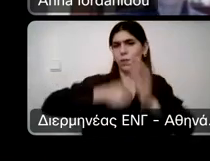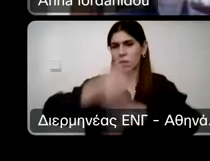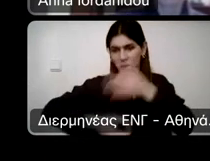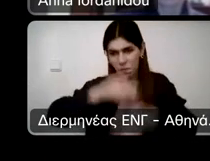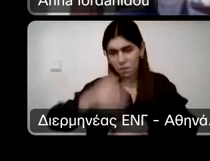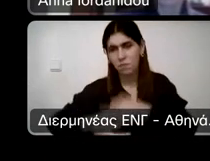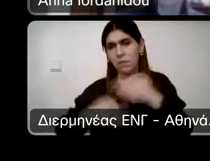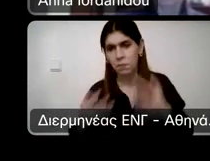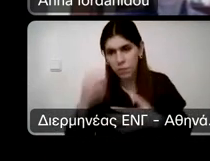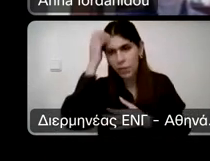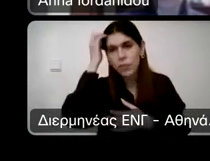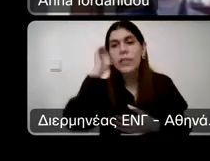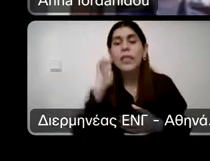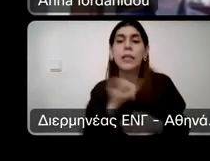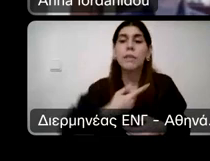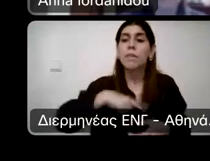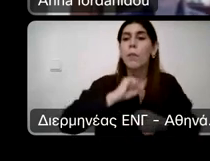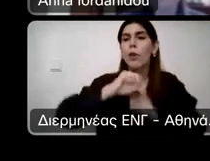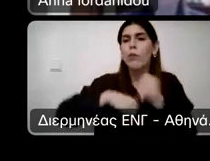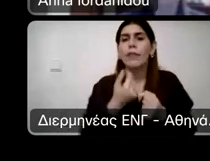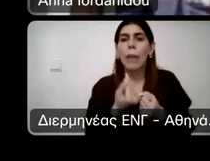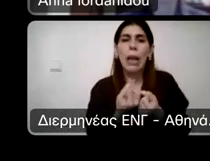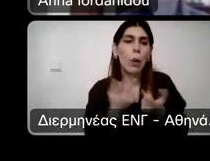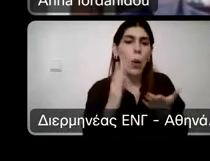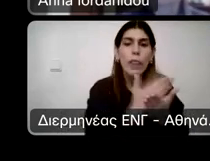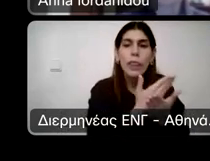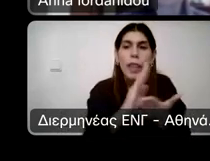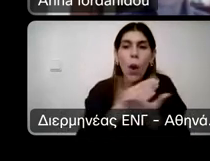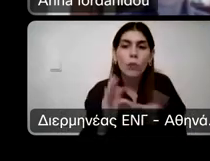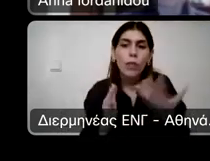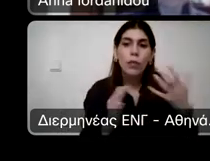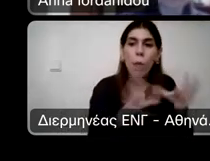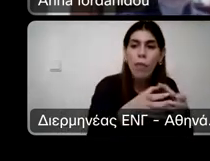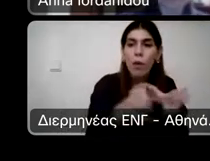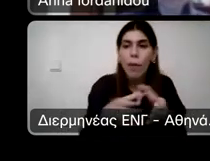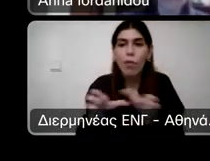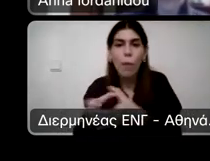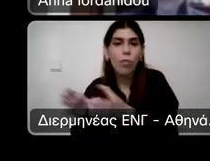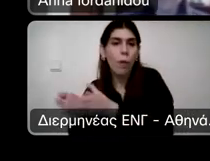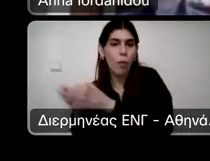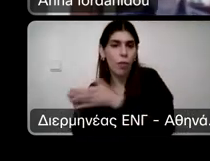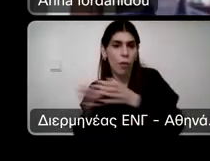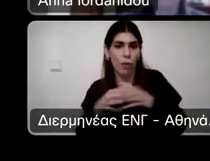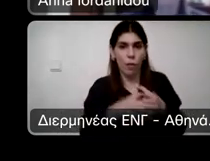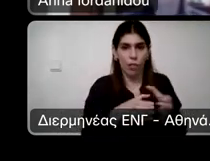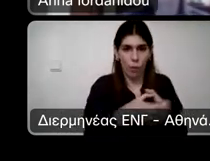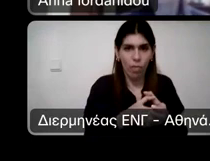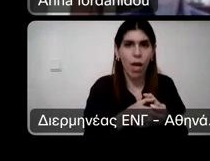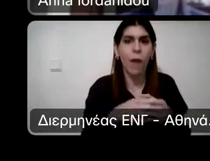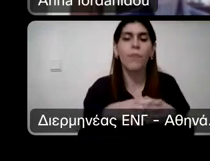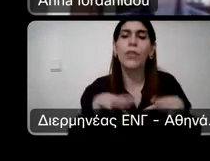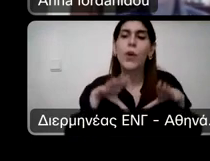Ουσιαστικά προσπαθήσαμε να το κατηγορηποιήσουμε με βάση τα επιθύματα και να δώσουμε,